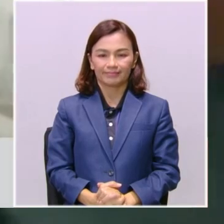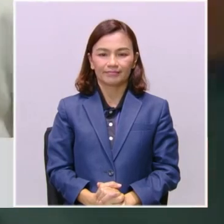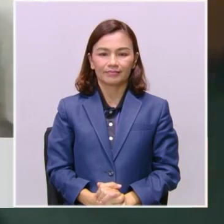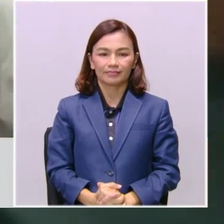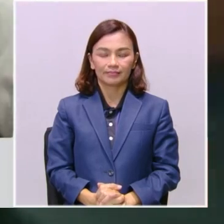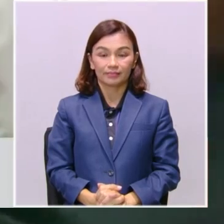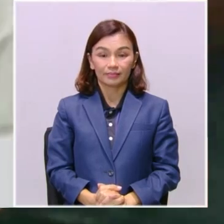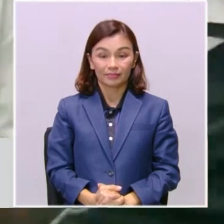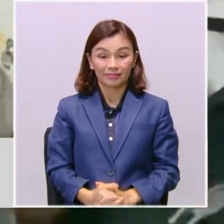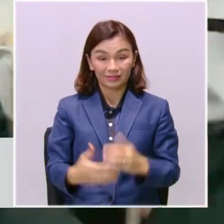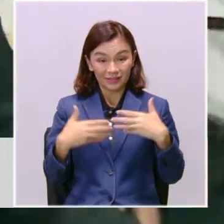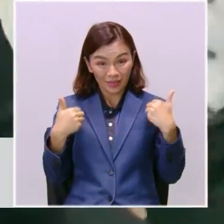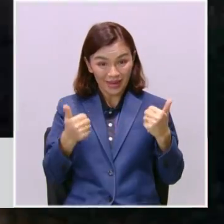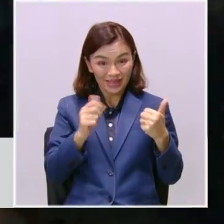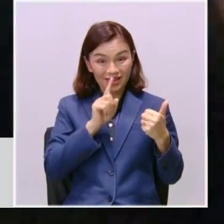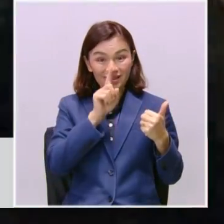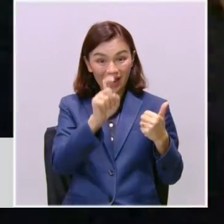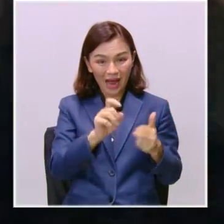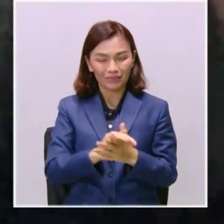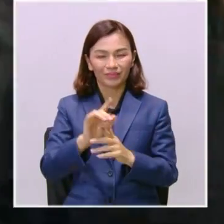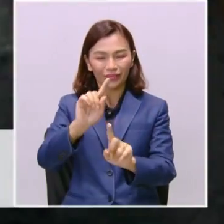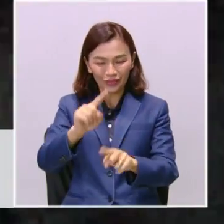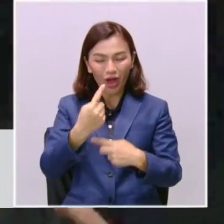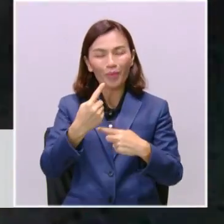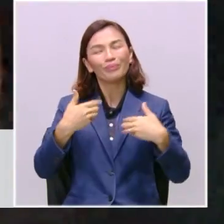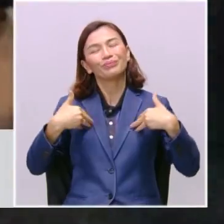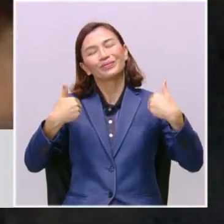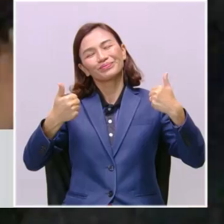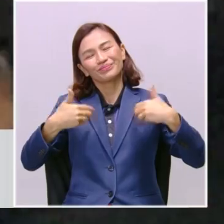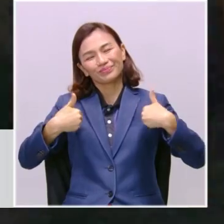ลุงต้องสบายดีไหมคะ สบายดีจ้ะ